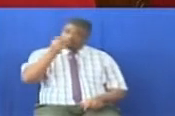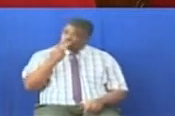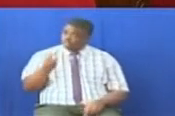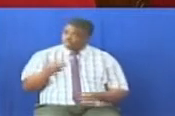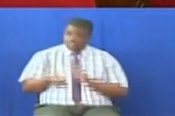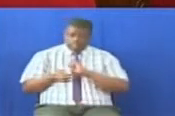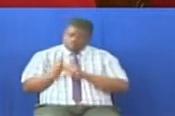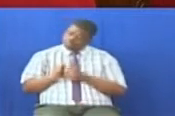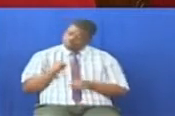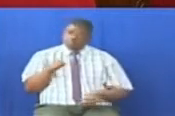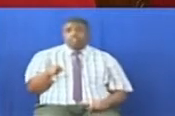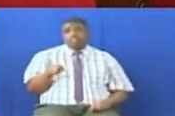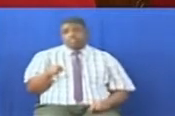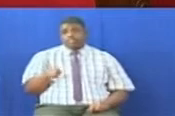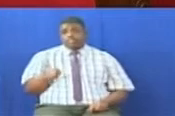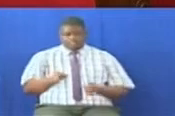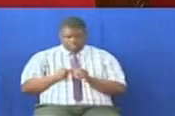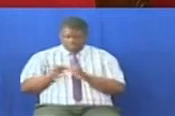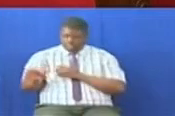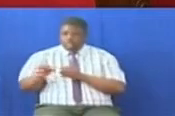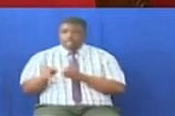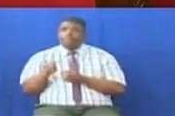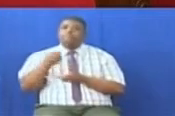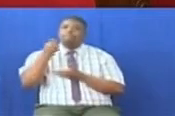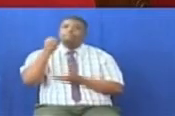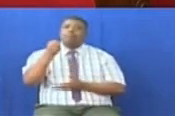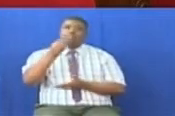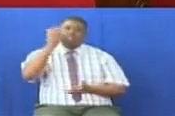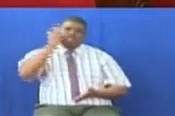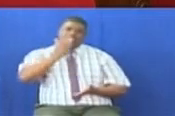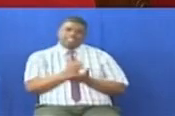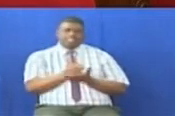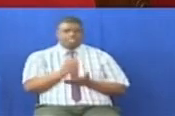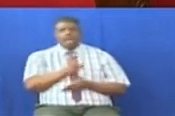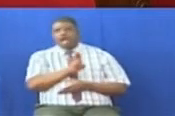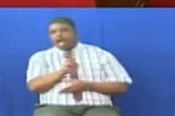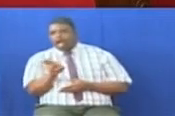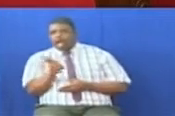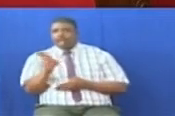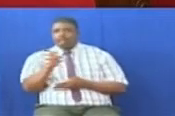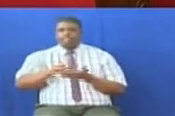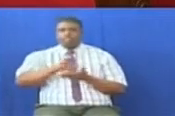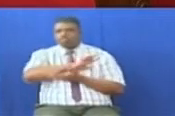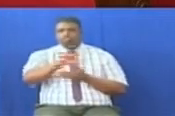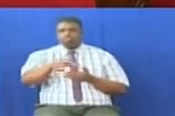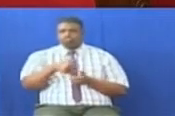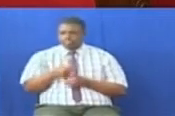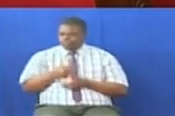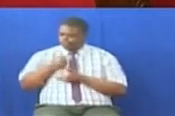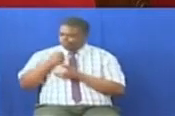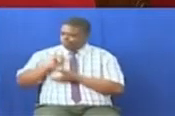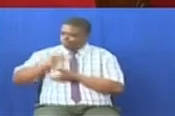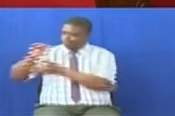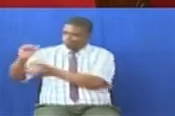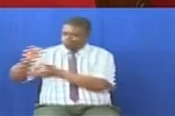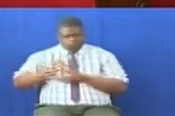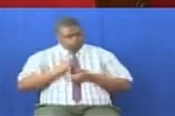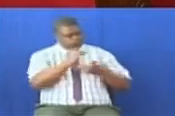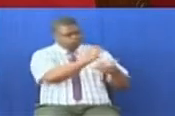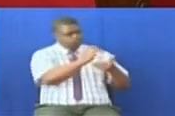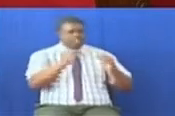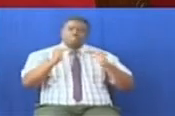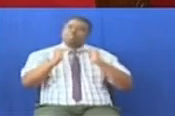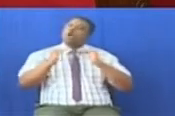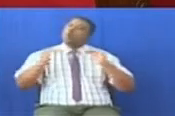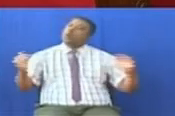hili. Linapotenga bajeti, ihakikishe kwamba almashauri zote zinatengewa bajeti sawa na zinapelekewa bajeti stahiki